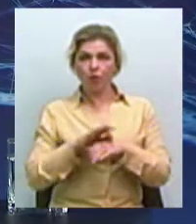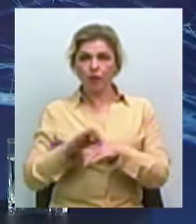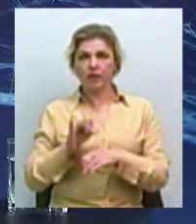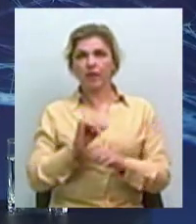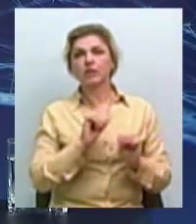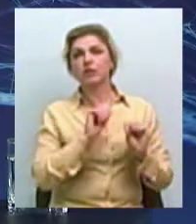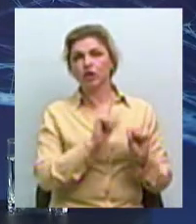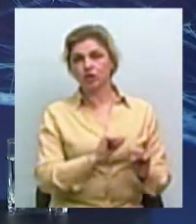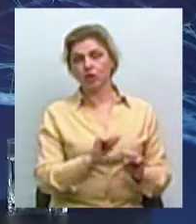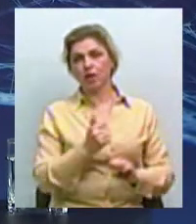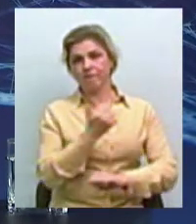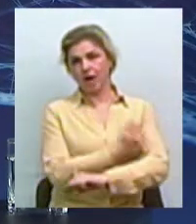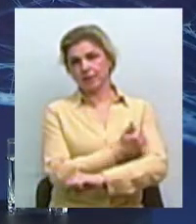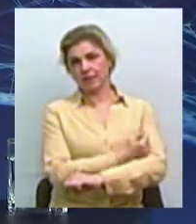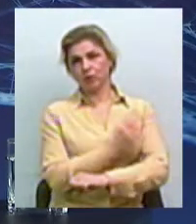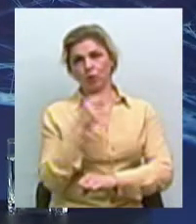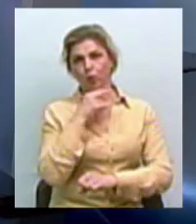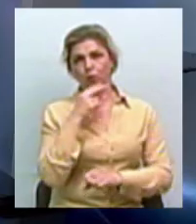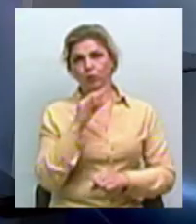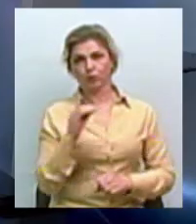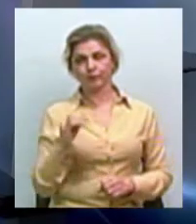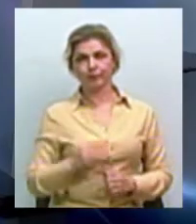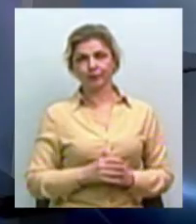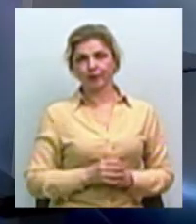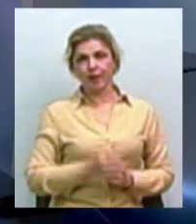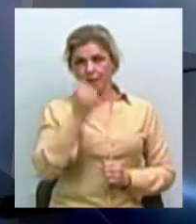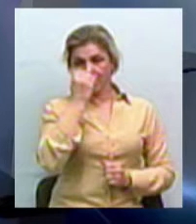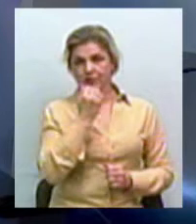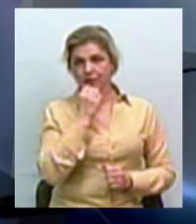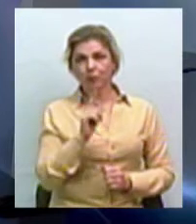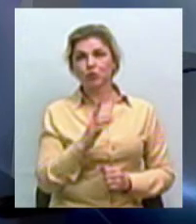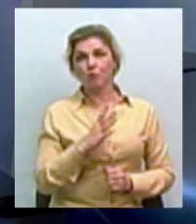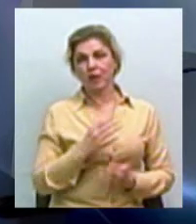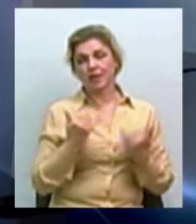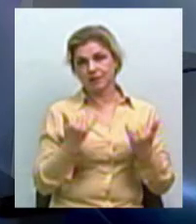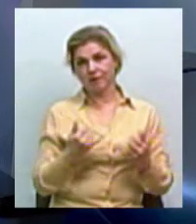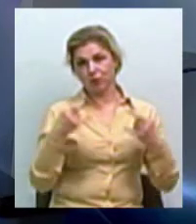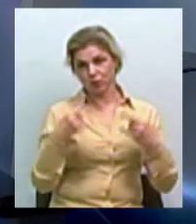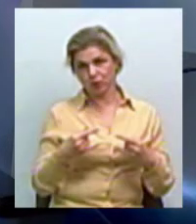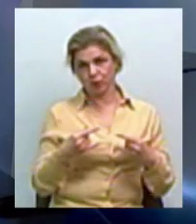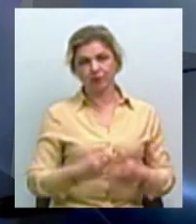безпосередньо вакциною. Ольга, спасибі, що ви сьогодні були у нас в студії. Ви